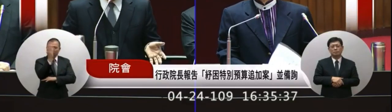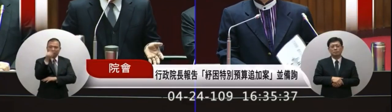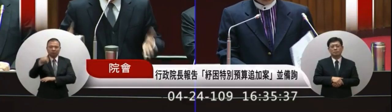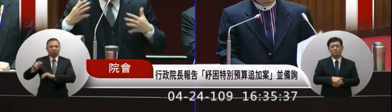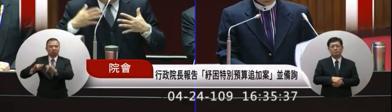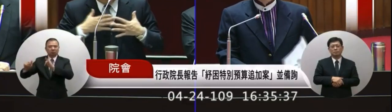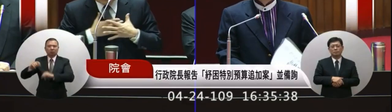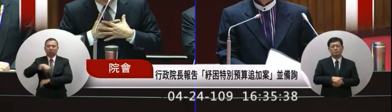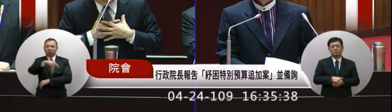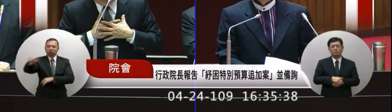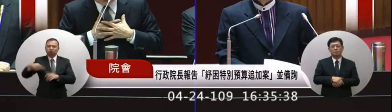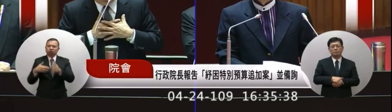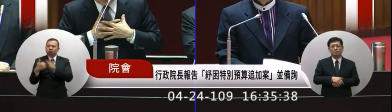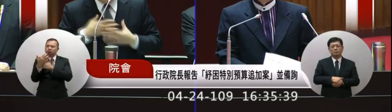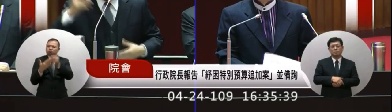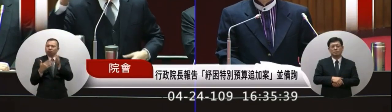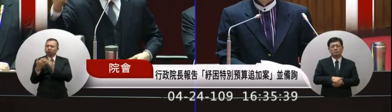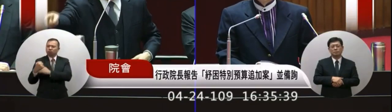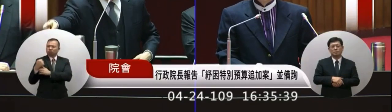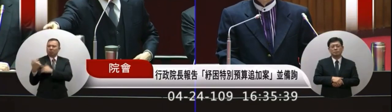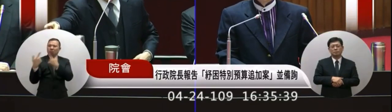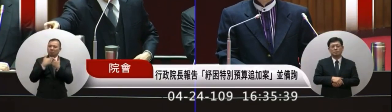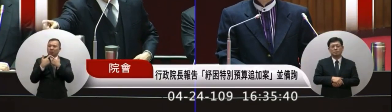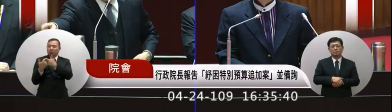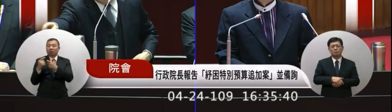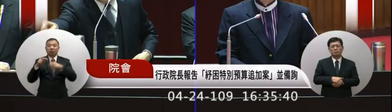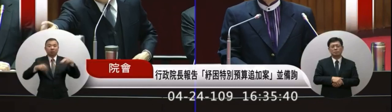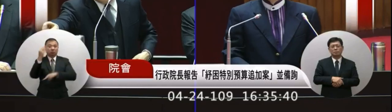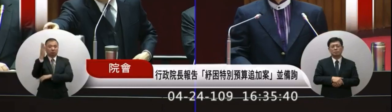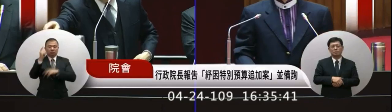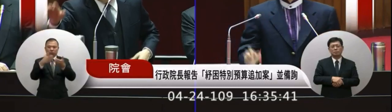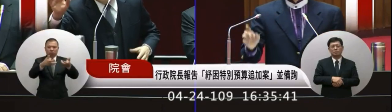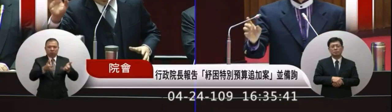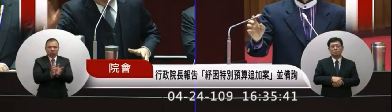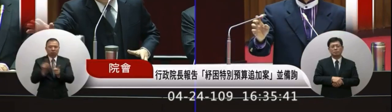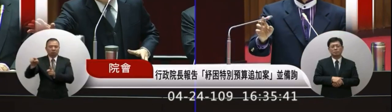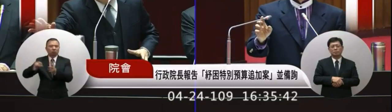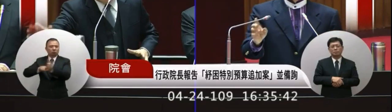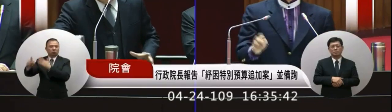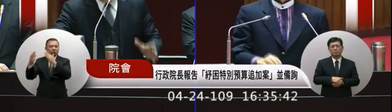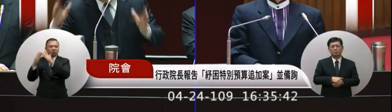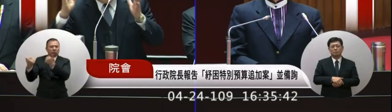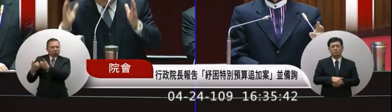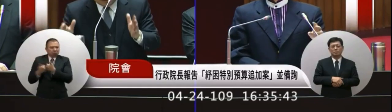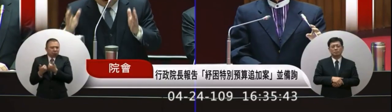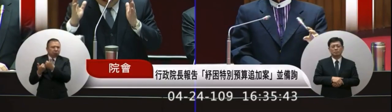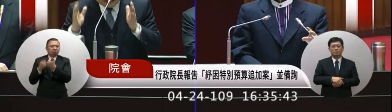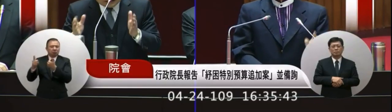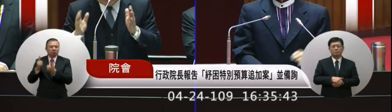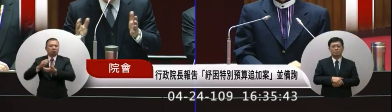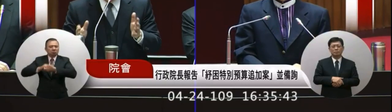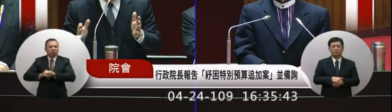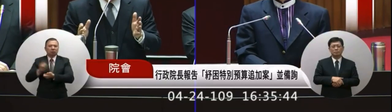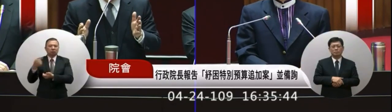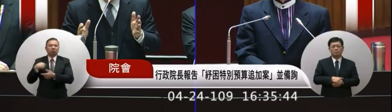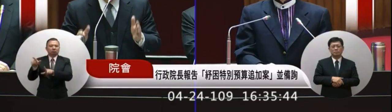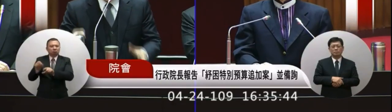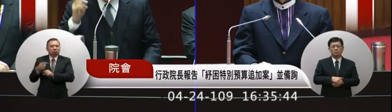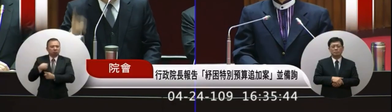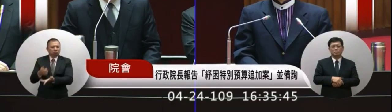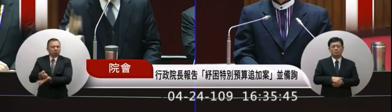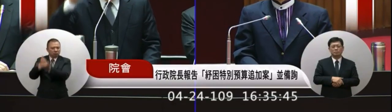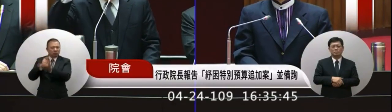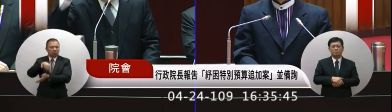一起努力。那行政团队一直都很尊重专家， 是， 所以疫情中心他们都很审慎评